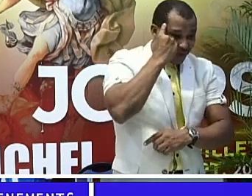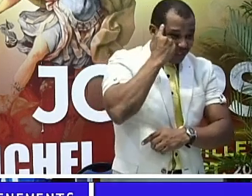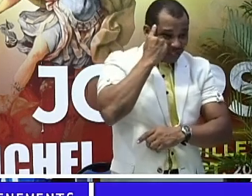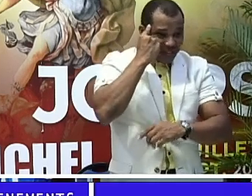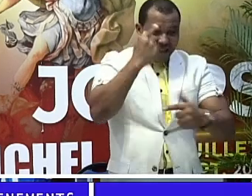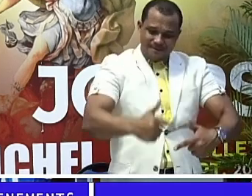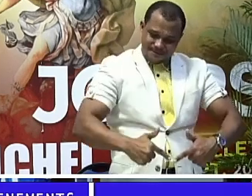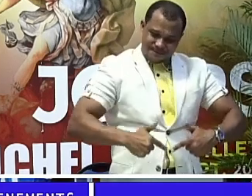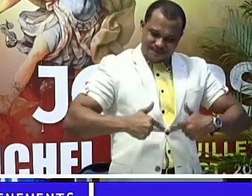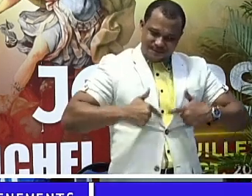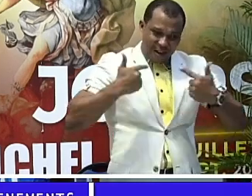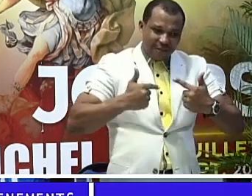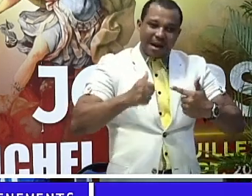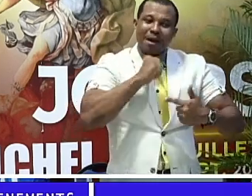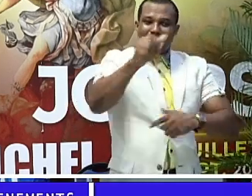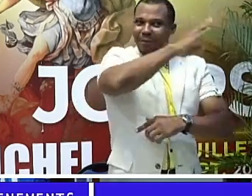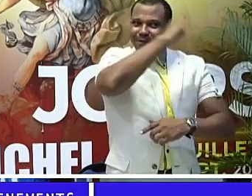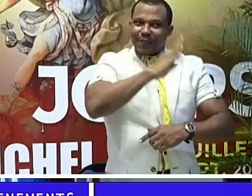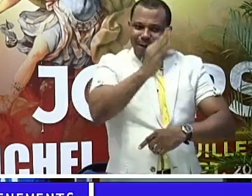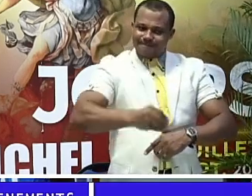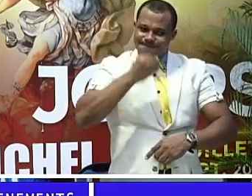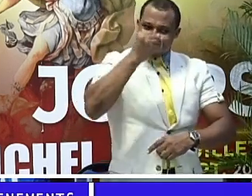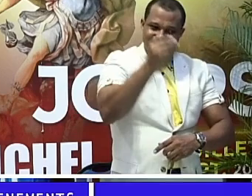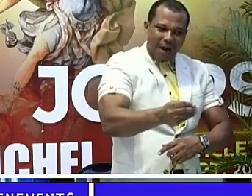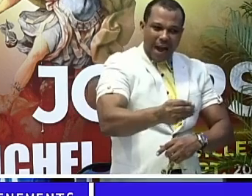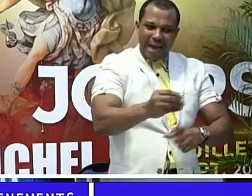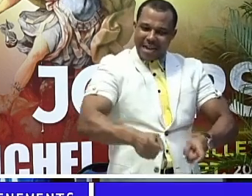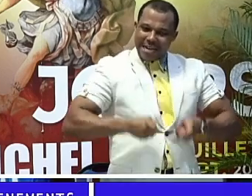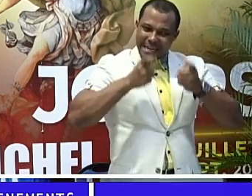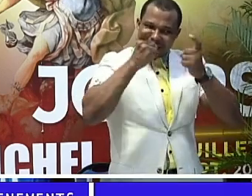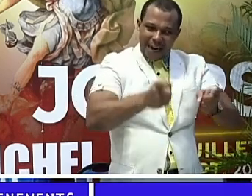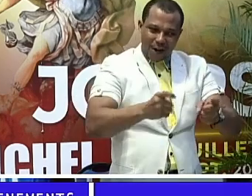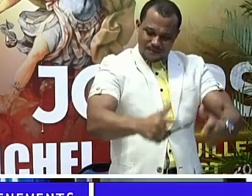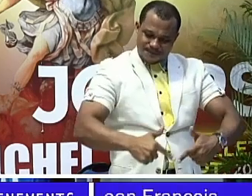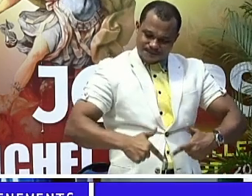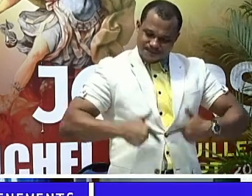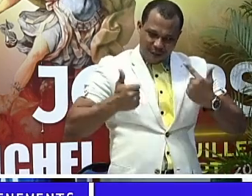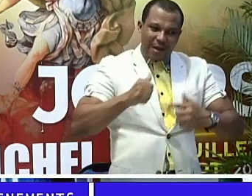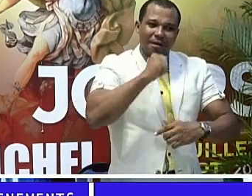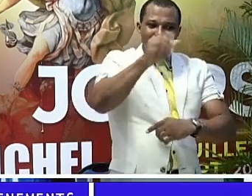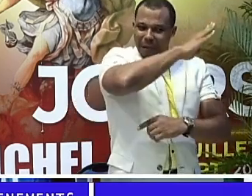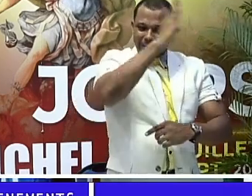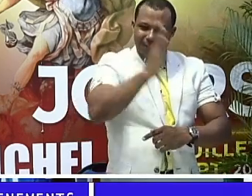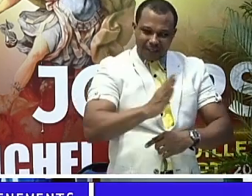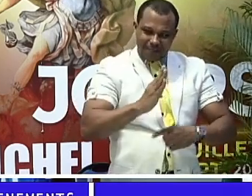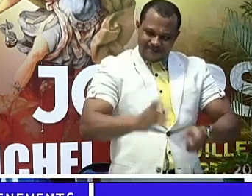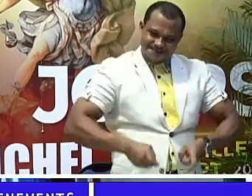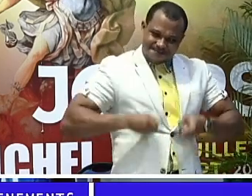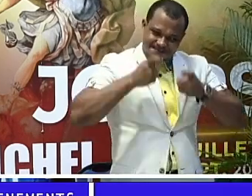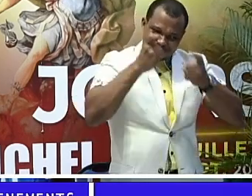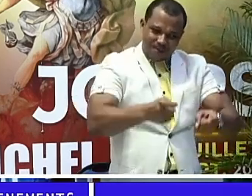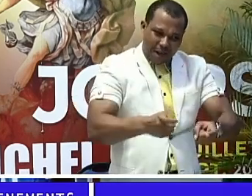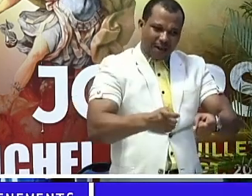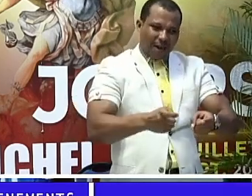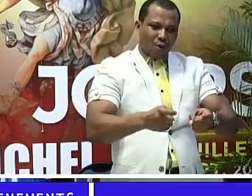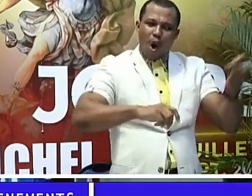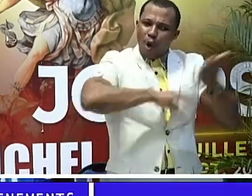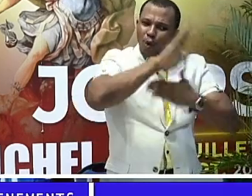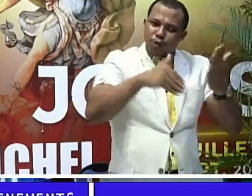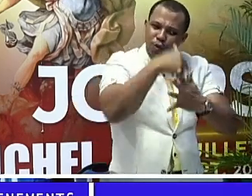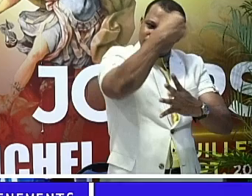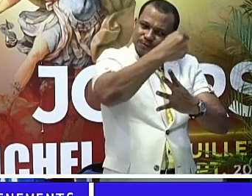de jambe et cadeau. La vie a pas de jambe et cadeau. Tout ça veut